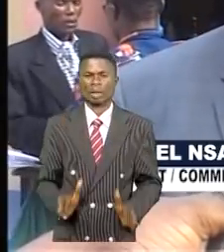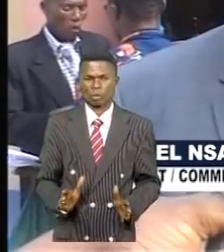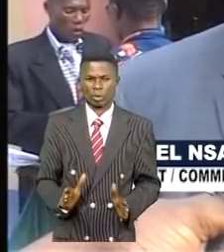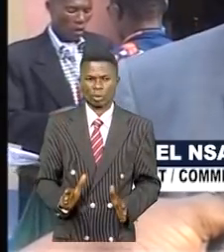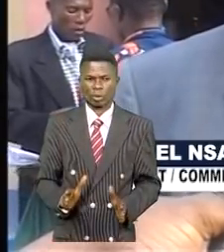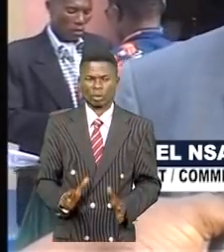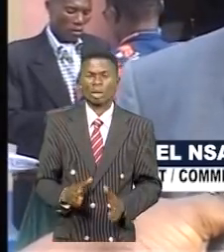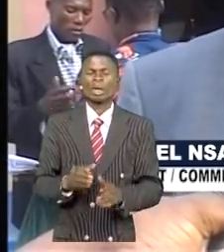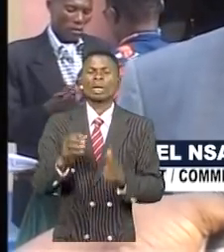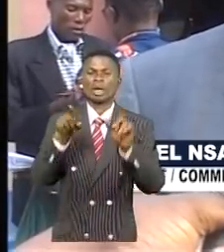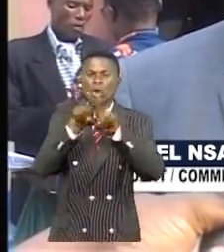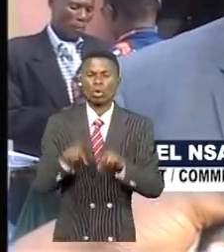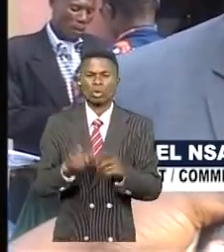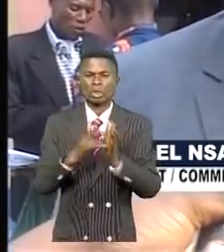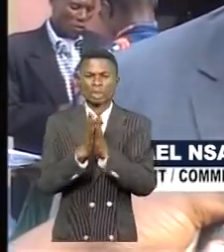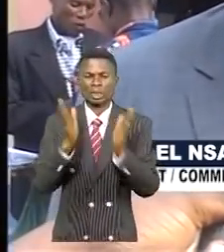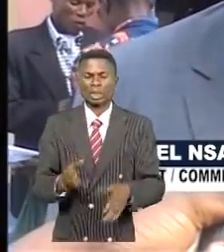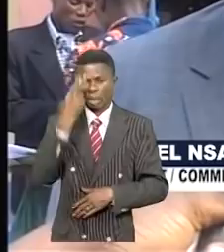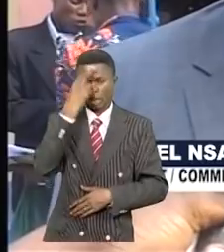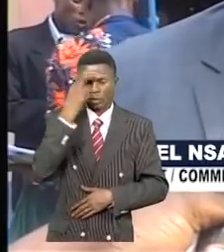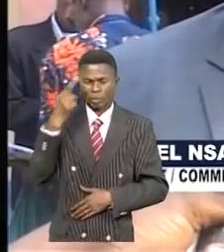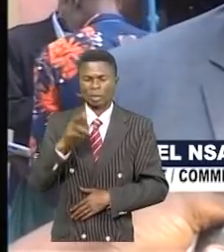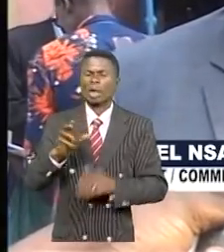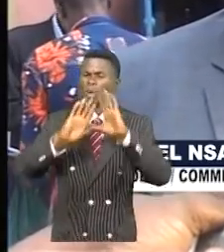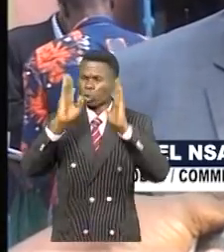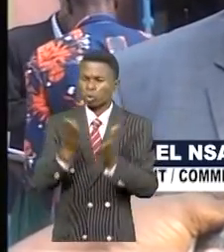chrétien catholique et de l'intellectuel en général.